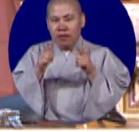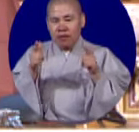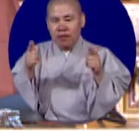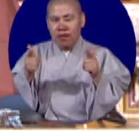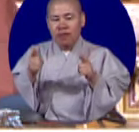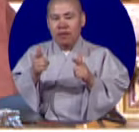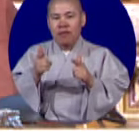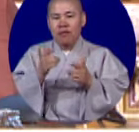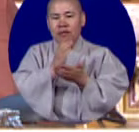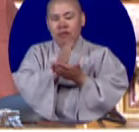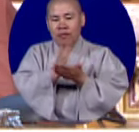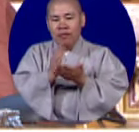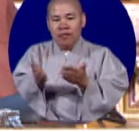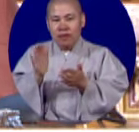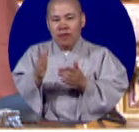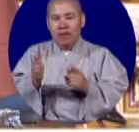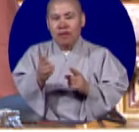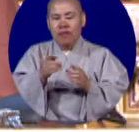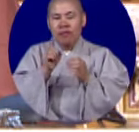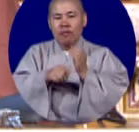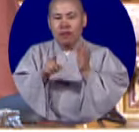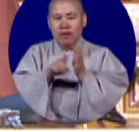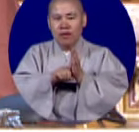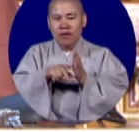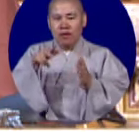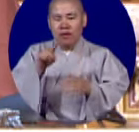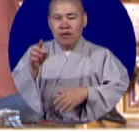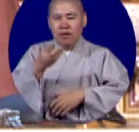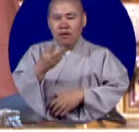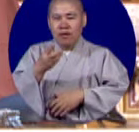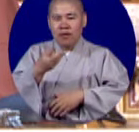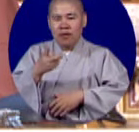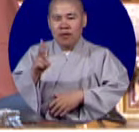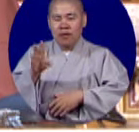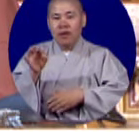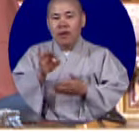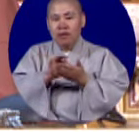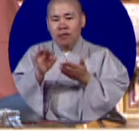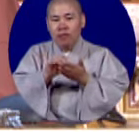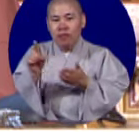양식인데 이제 불교에서 자량을 뭘로 쓰느냐?